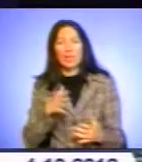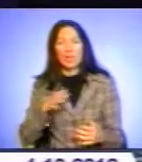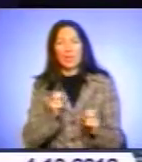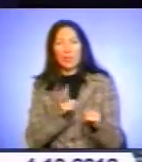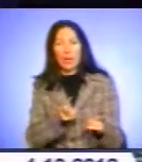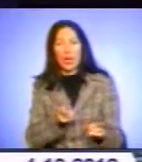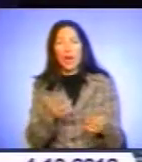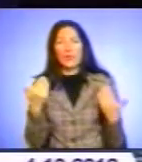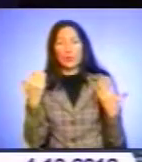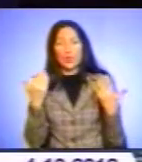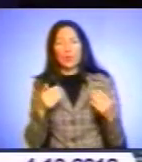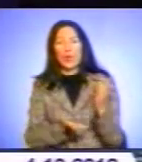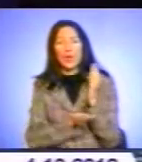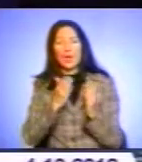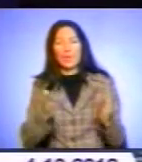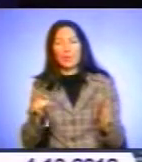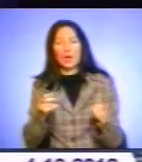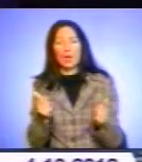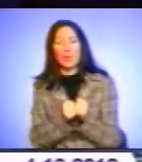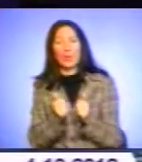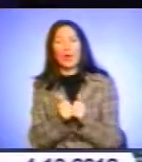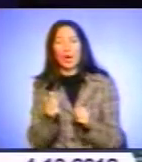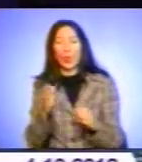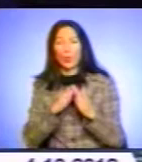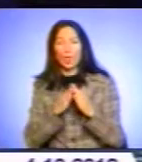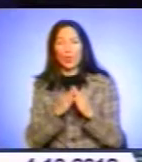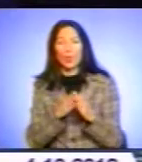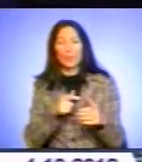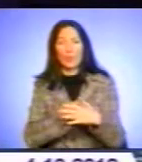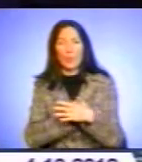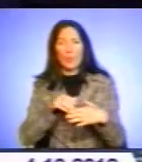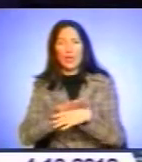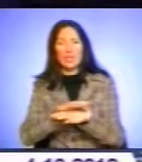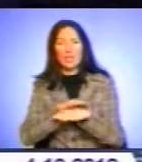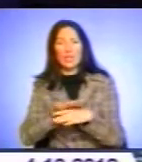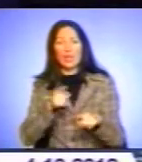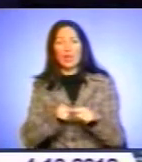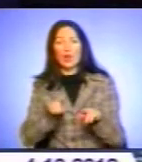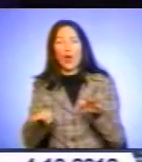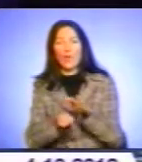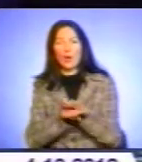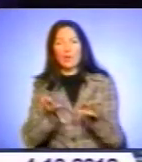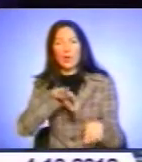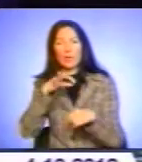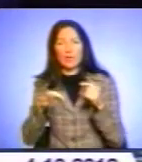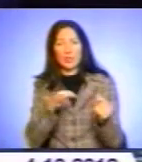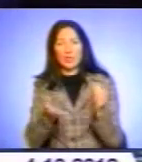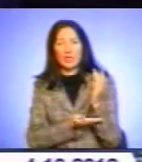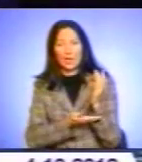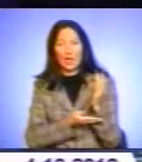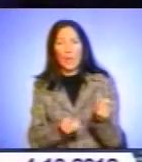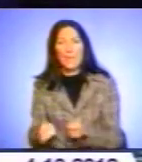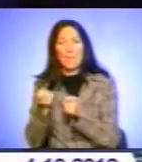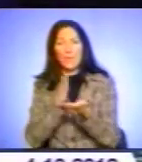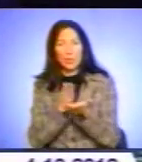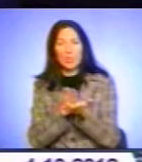парку, або навіть під час прогулянки біля будинку. Паразити, які ховаються у гіллях дерев, кущів і трави, можуть переносити важку недугу